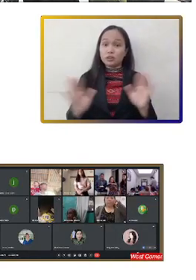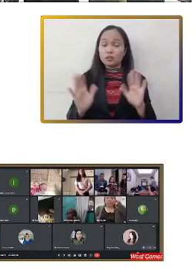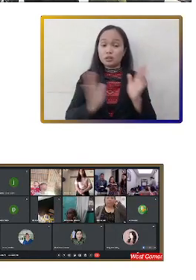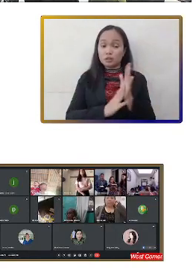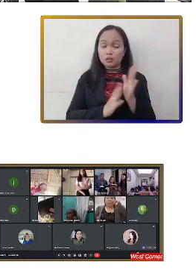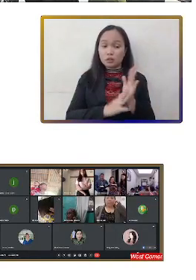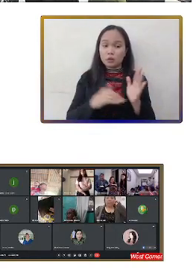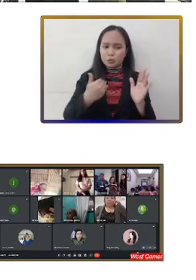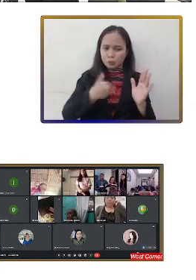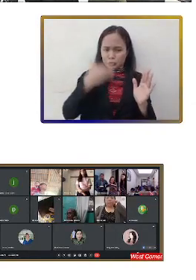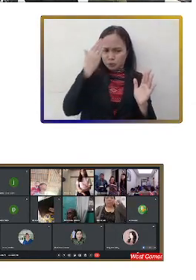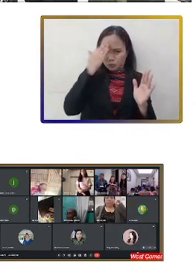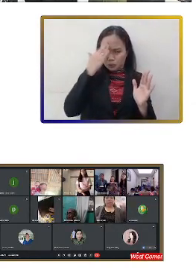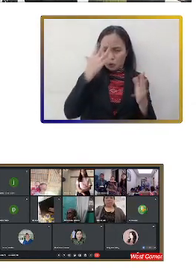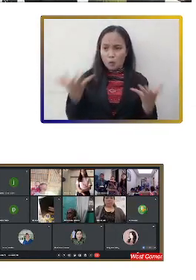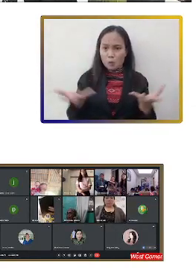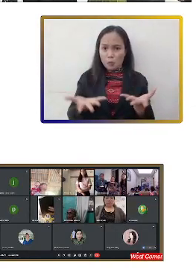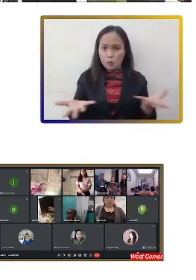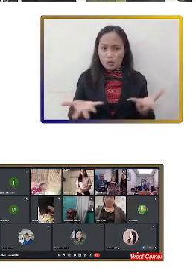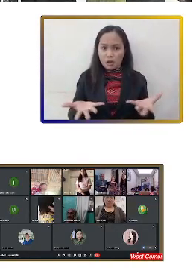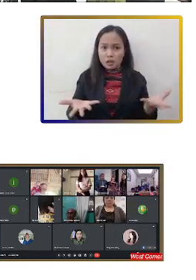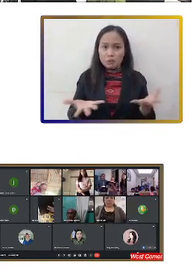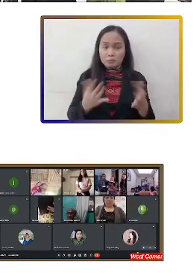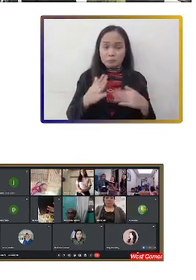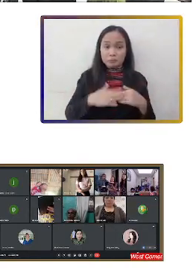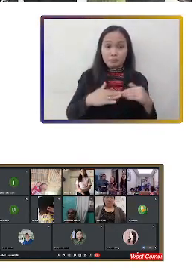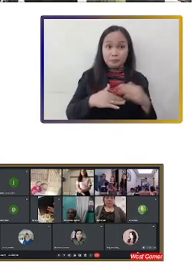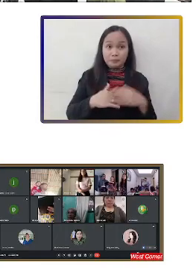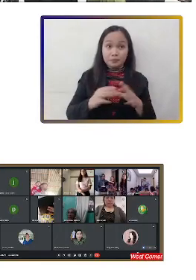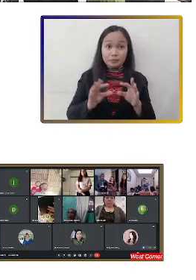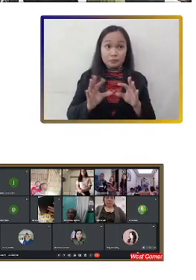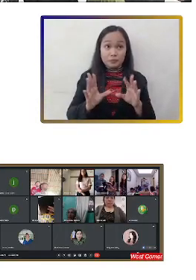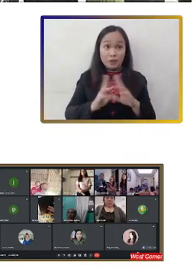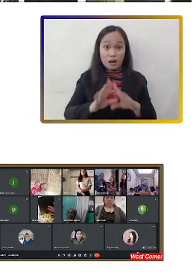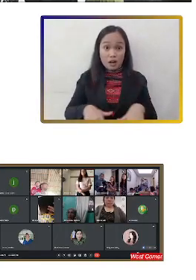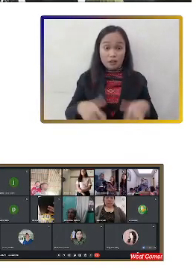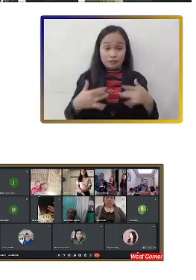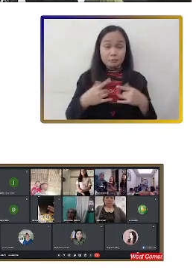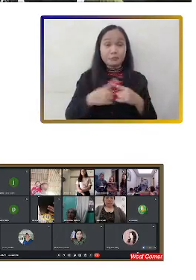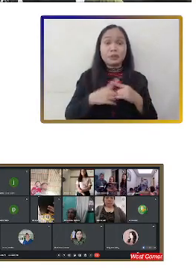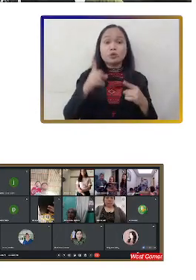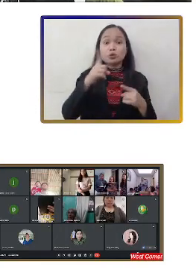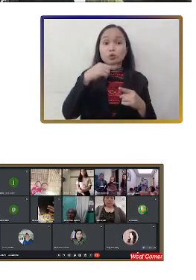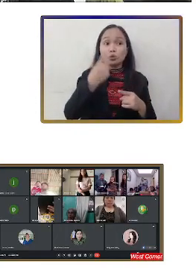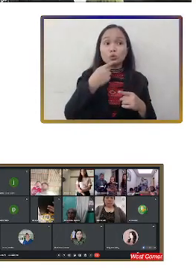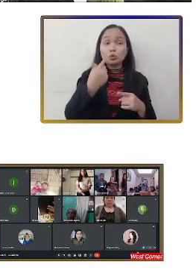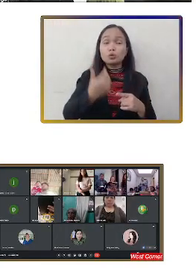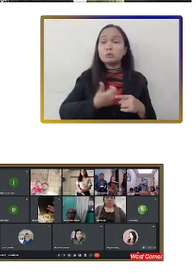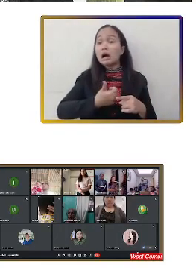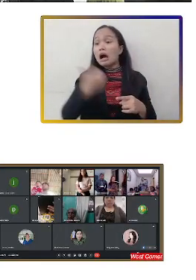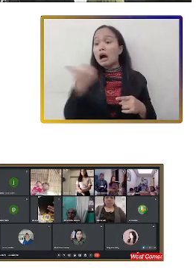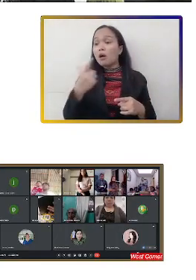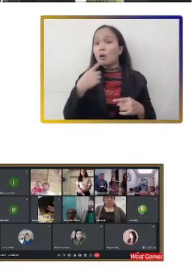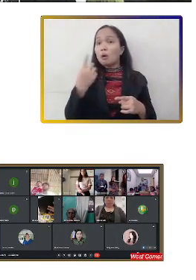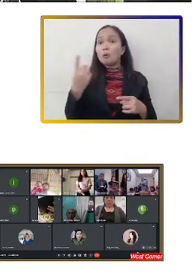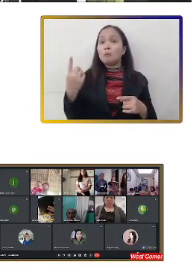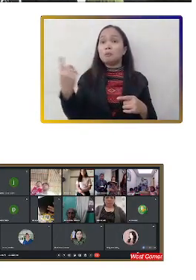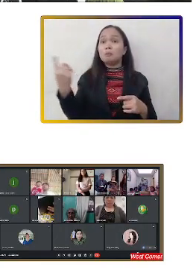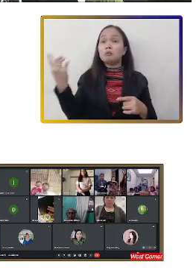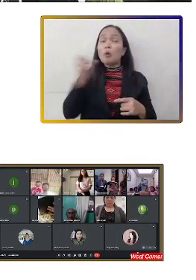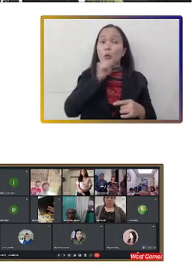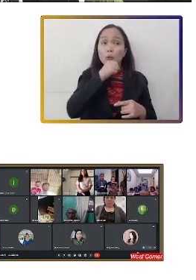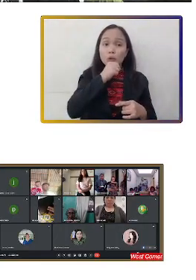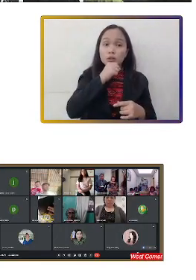nila. Pero sa mga nauna na sa kanila, we are to rebuild. Diba? Kasi